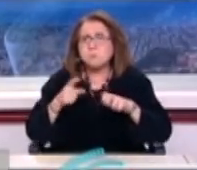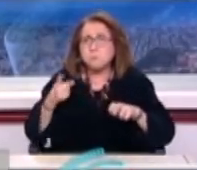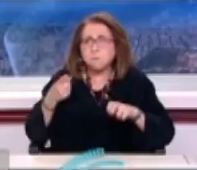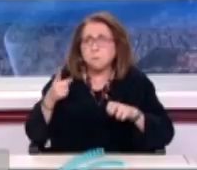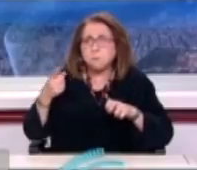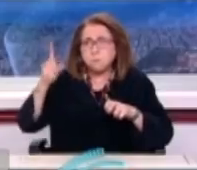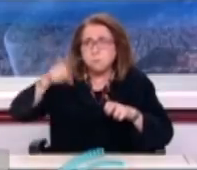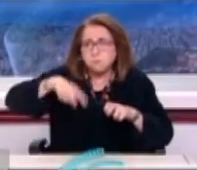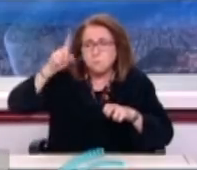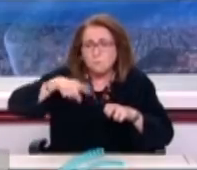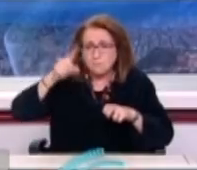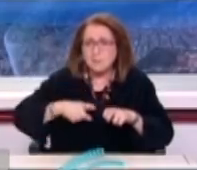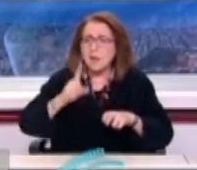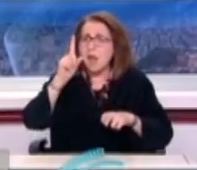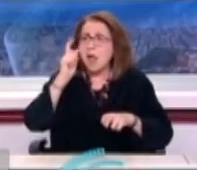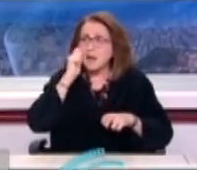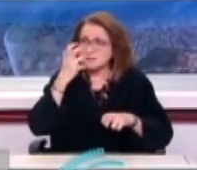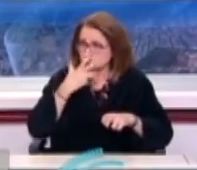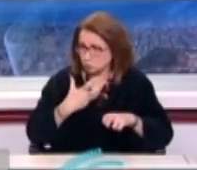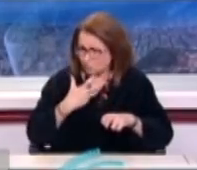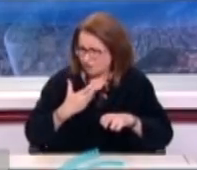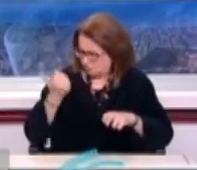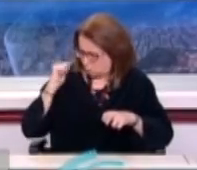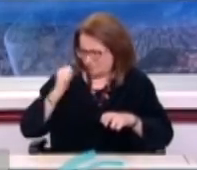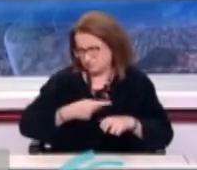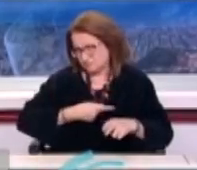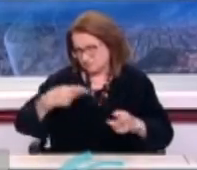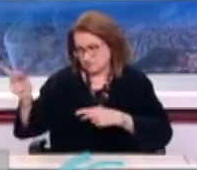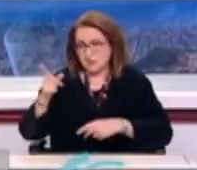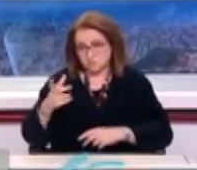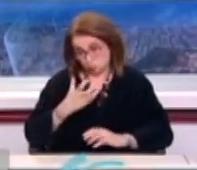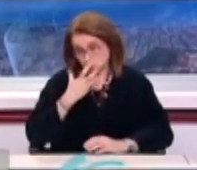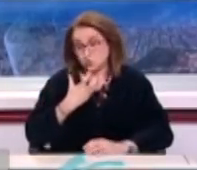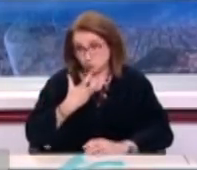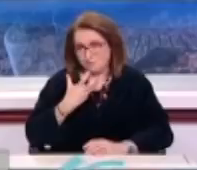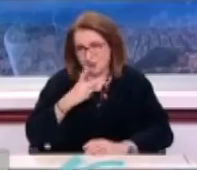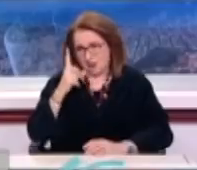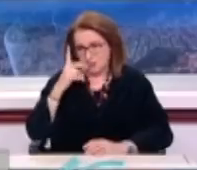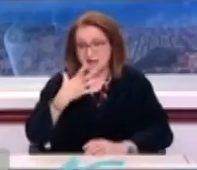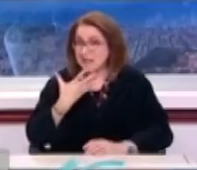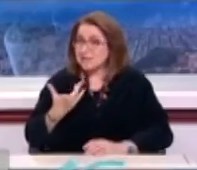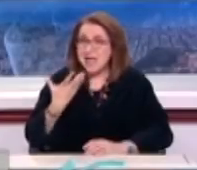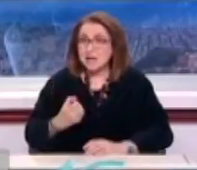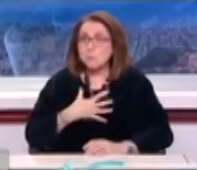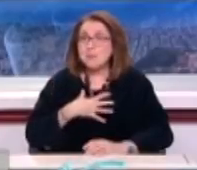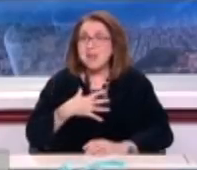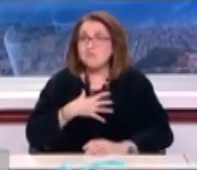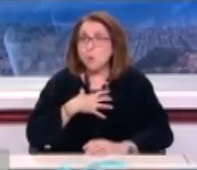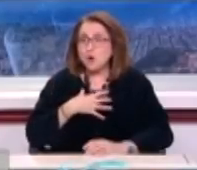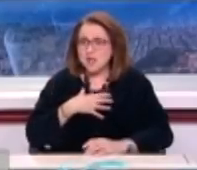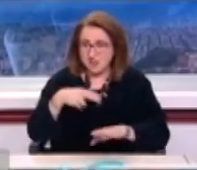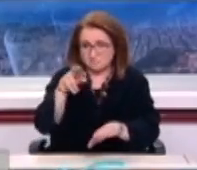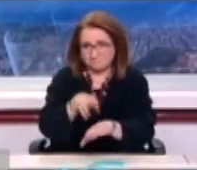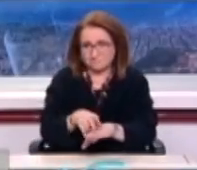Είναι ο ένας που έχει την σοβαρή πνευμονία, ο οποίος νοσηλεύεται σε πολύ έντονη παρακολούθηση αυτή τη στιγμή και η κατάσταση υγείας του είναι